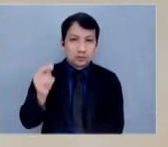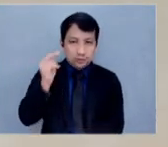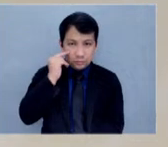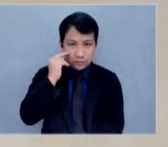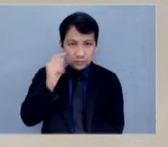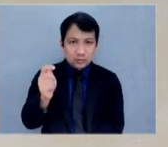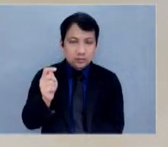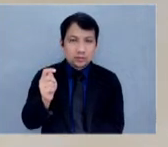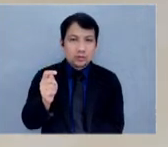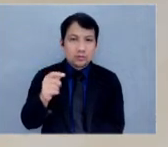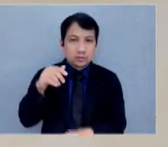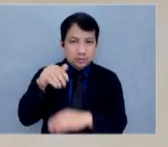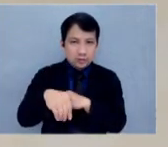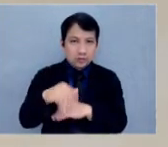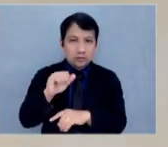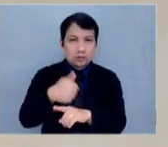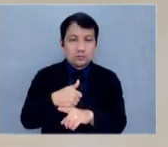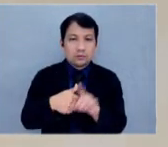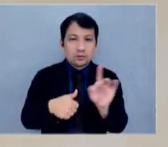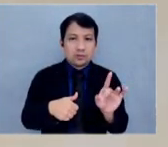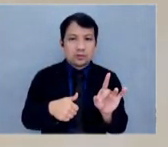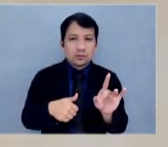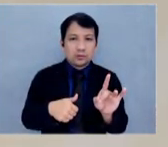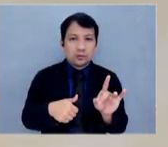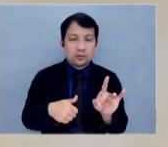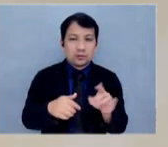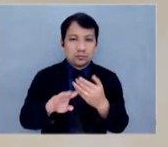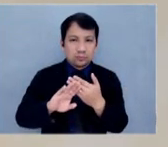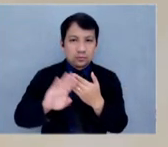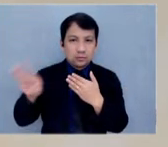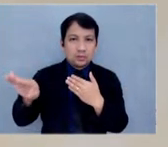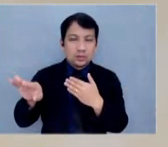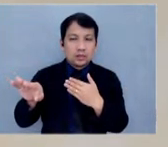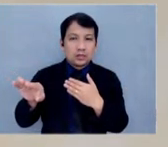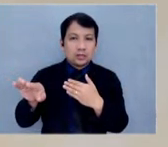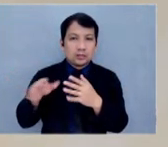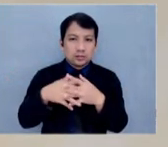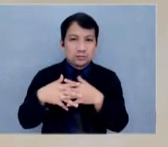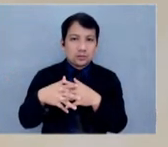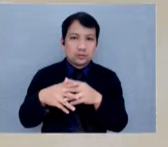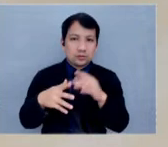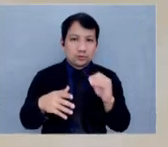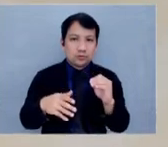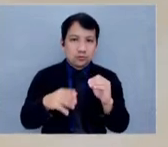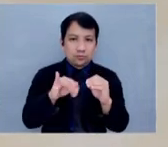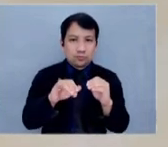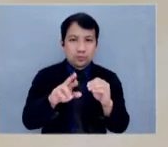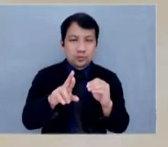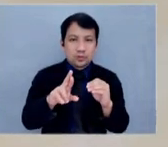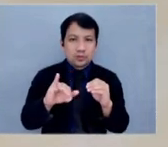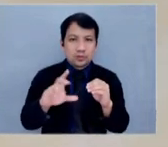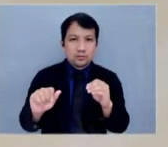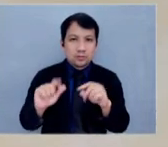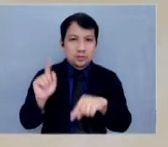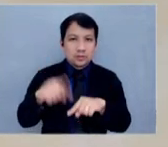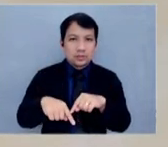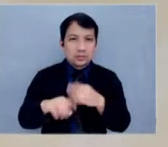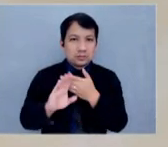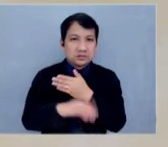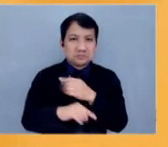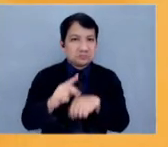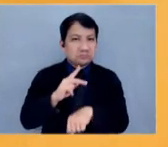gabi noong April 8 nang tuluyan ang pabalikin sa Amerika si O'Brien. Hindi na po siya muling makakabalik sa